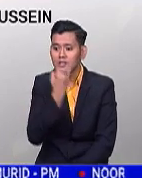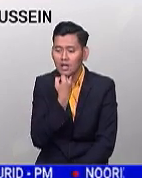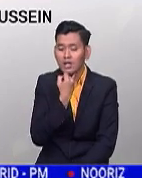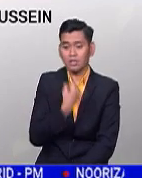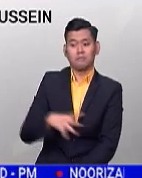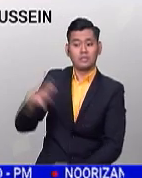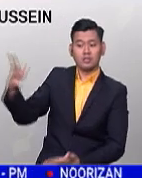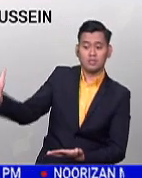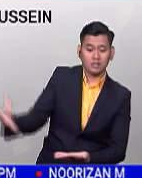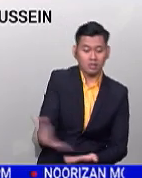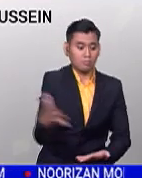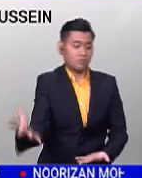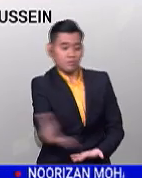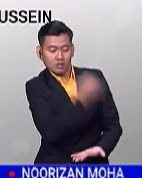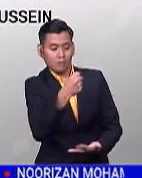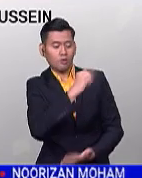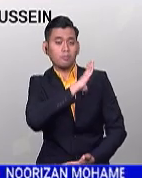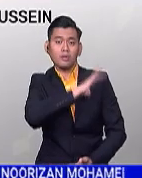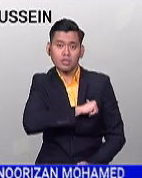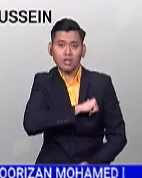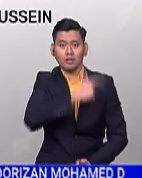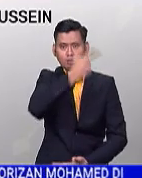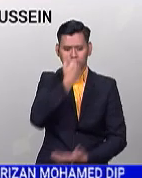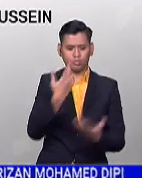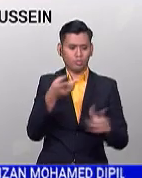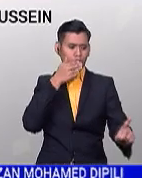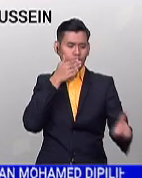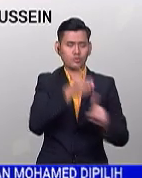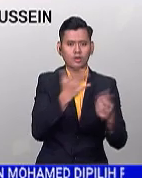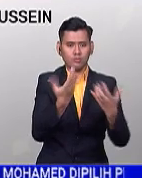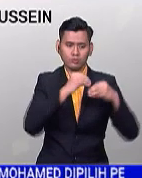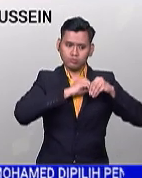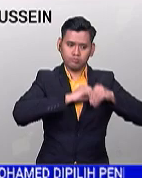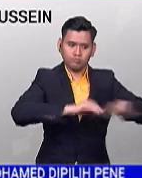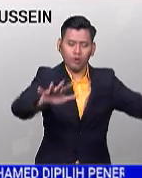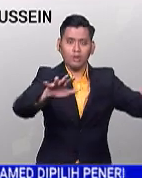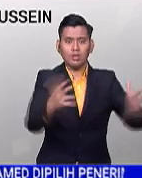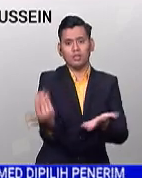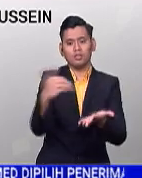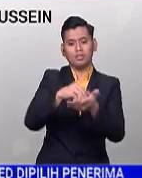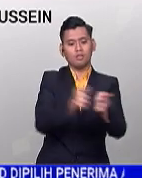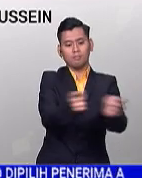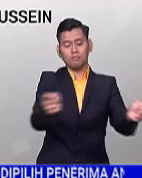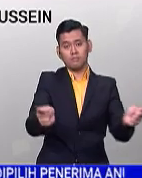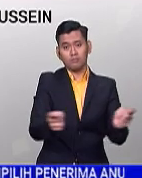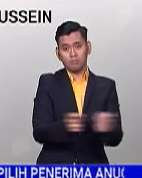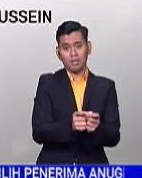tanah milik rakyat Palestin bagi tujuan perluasan penempatan haram mereka.